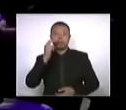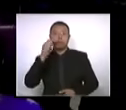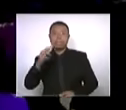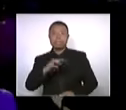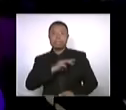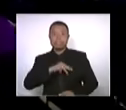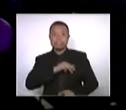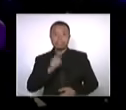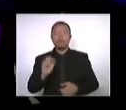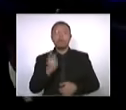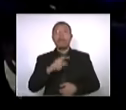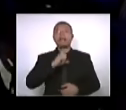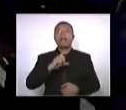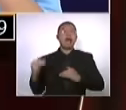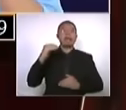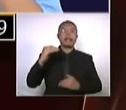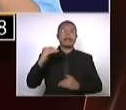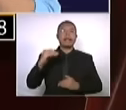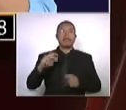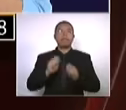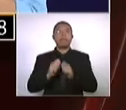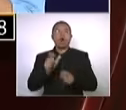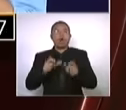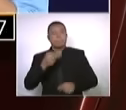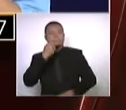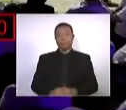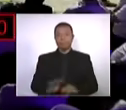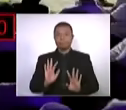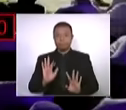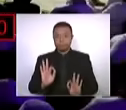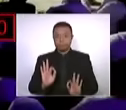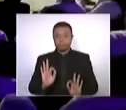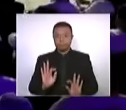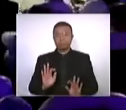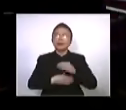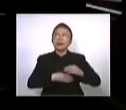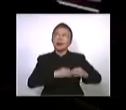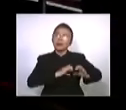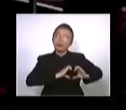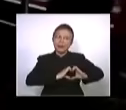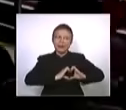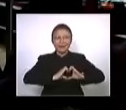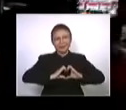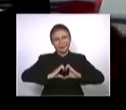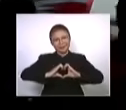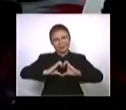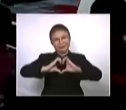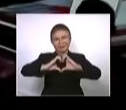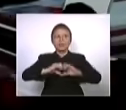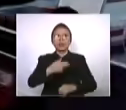menilai tapi debat ini kan maksudnya kalau dalam demokrasi kita kan ingin menguji